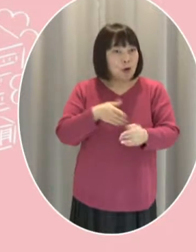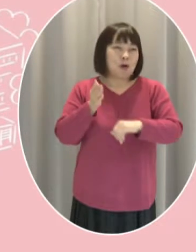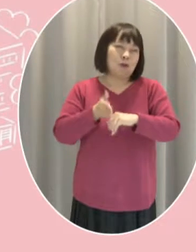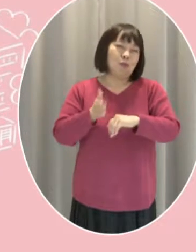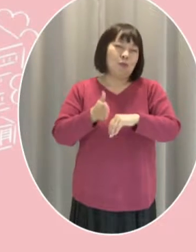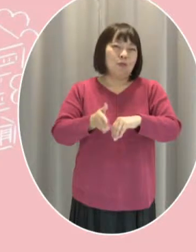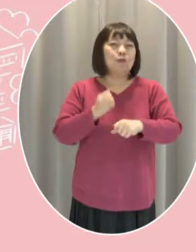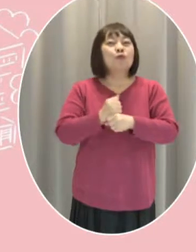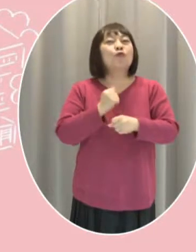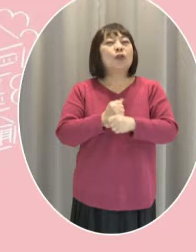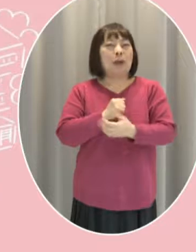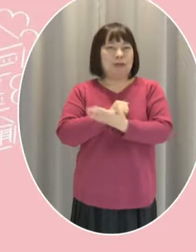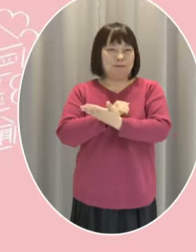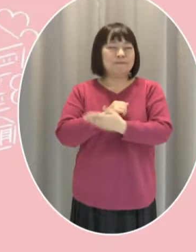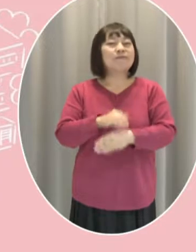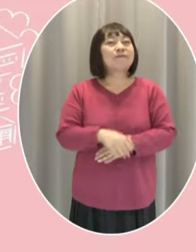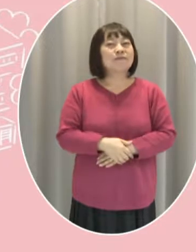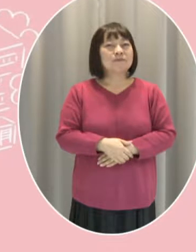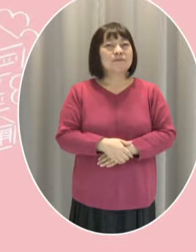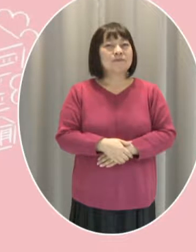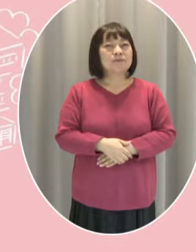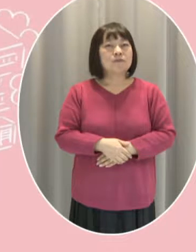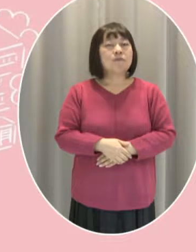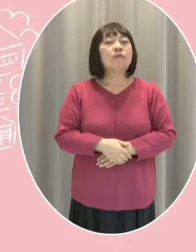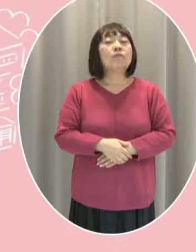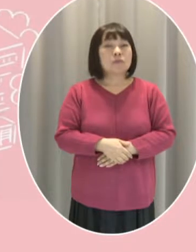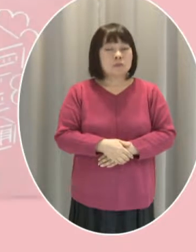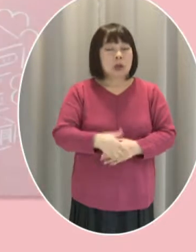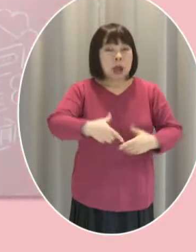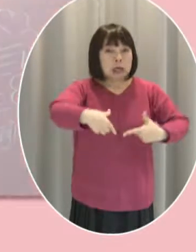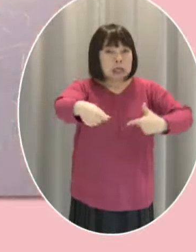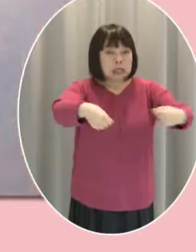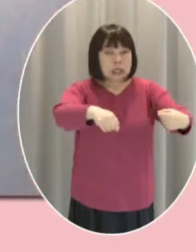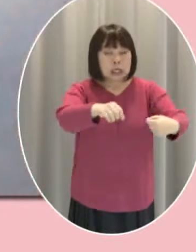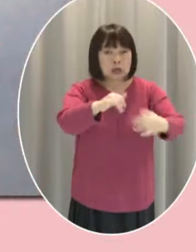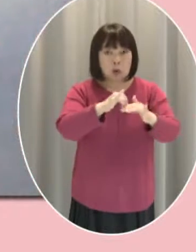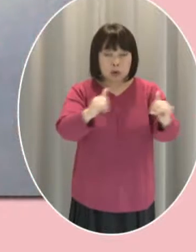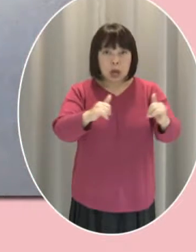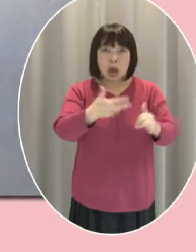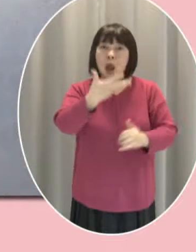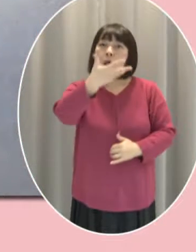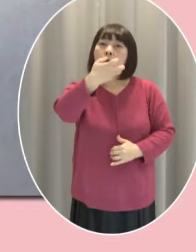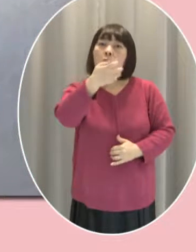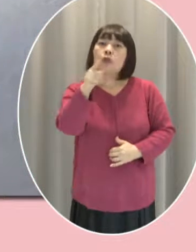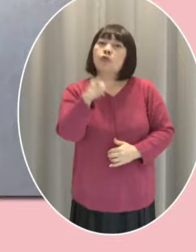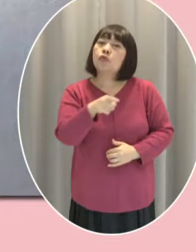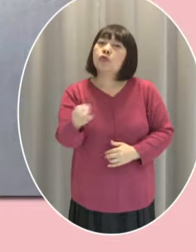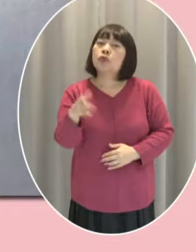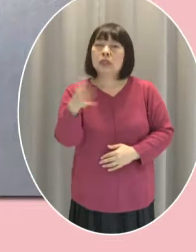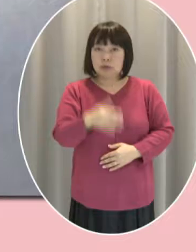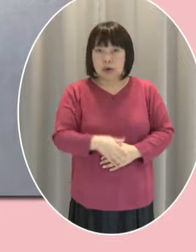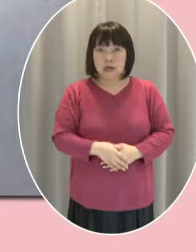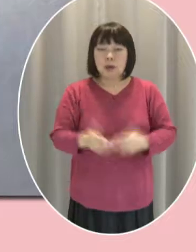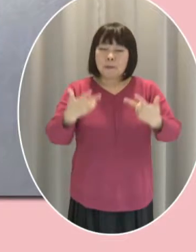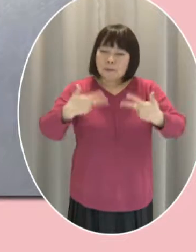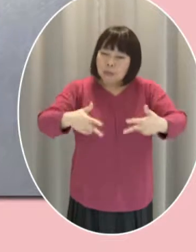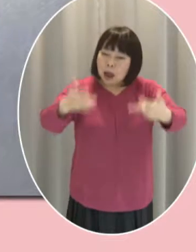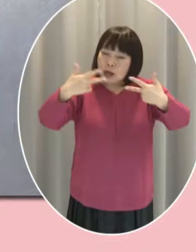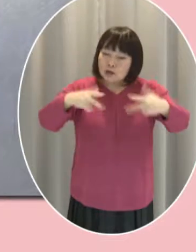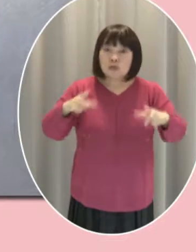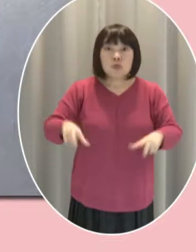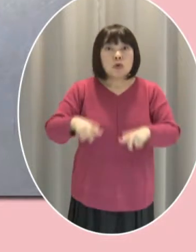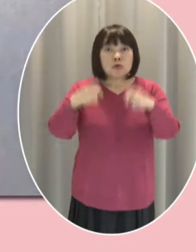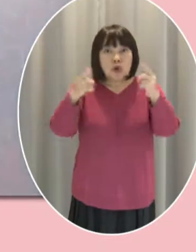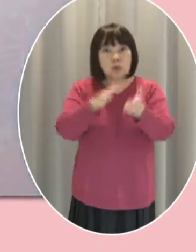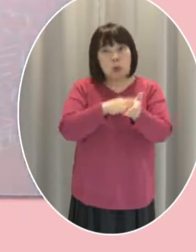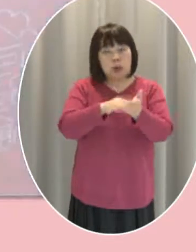ます80名ほどの利用者さんが毎週木曜日のお弁当楽しみにされてい